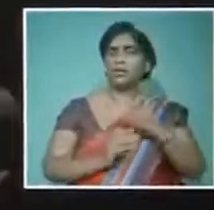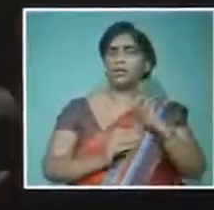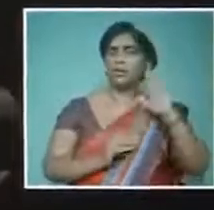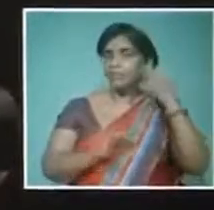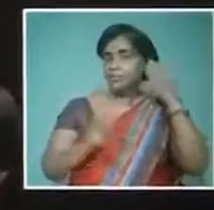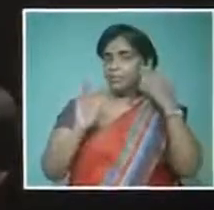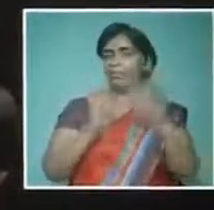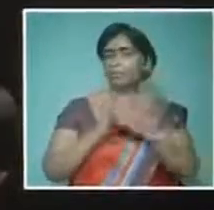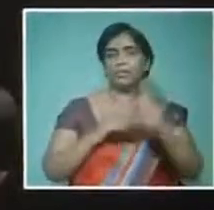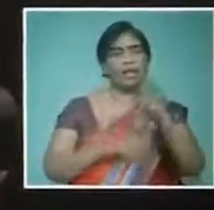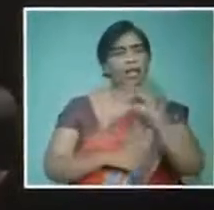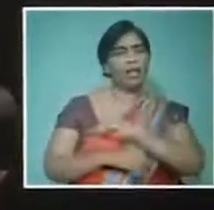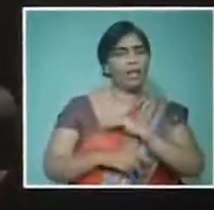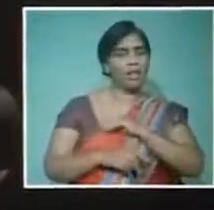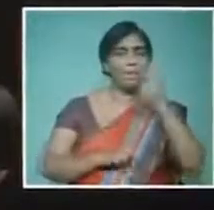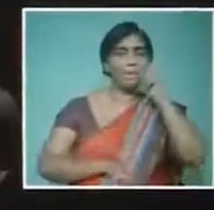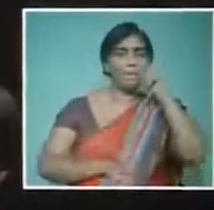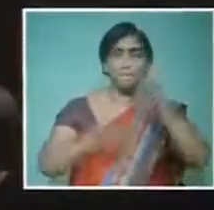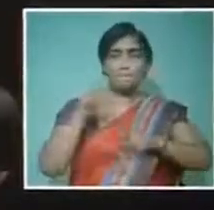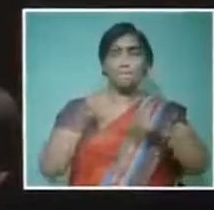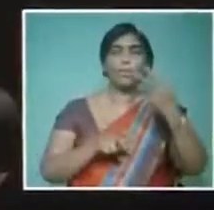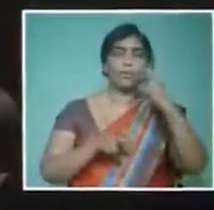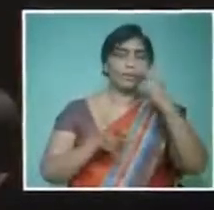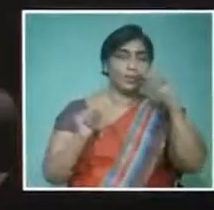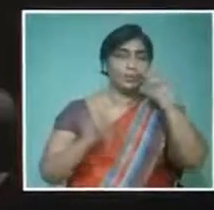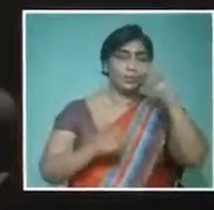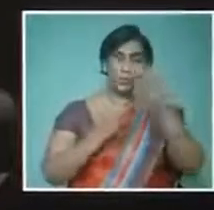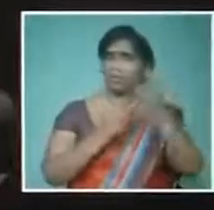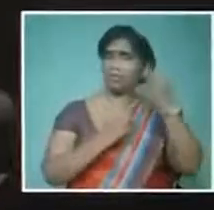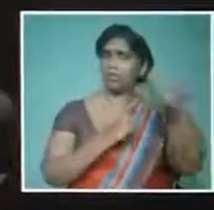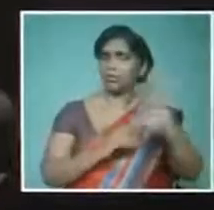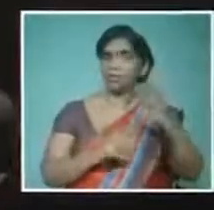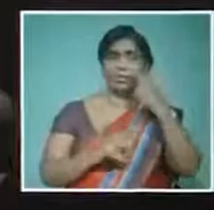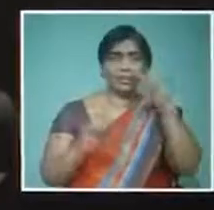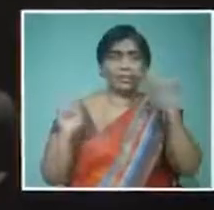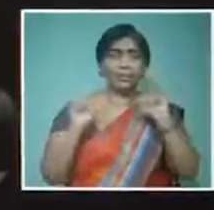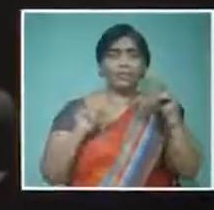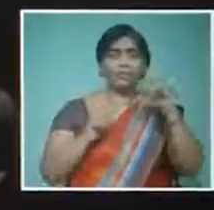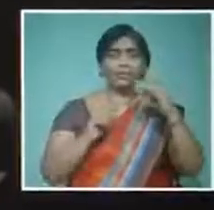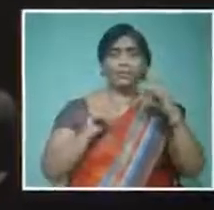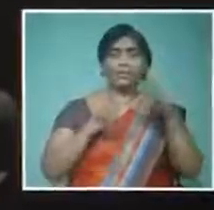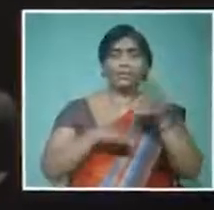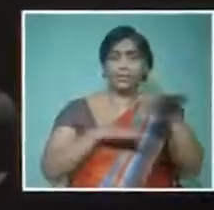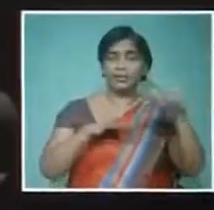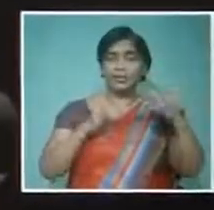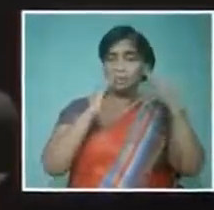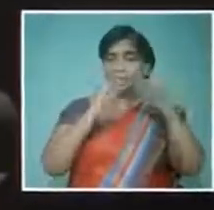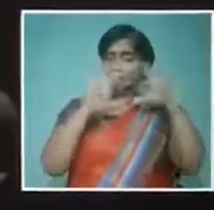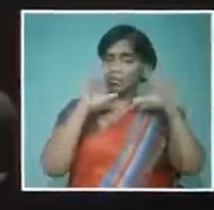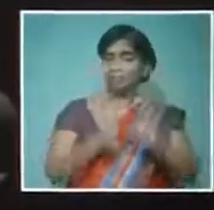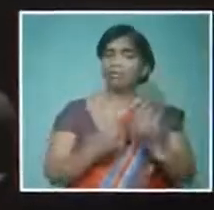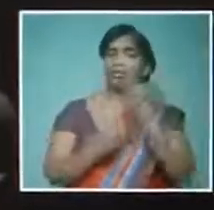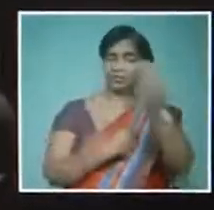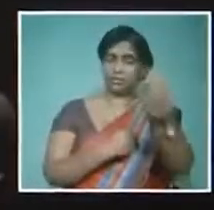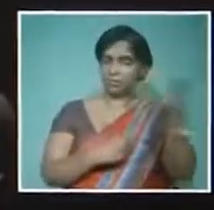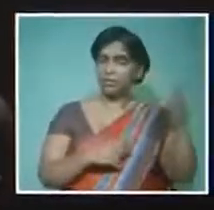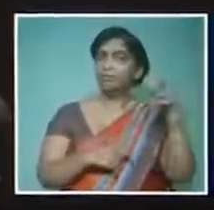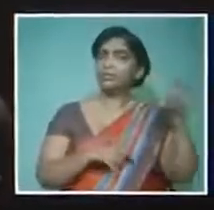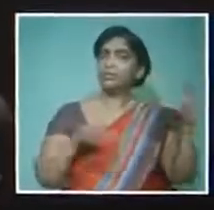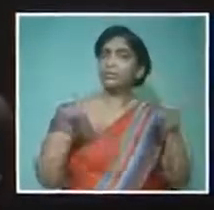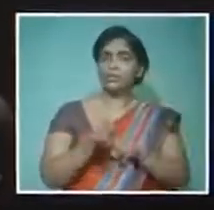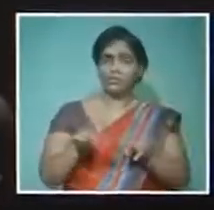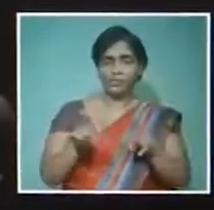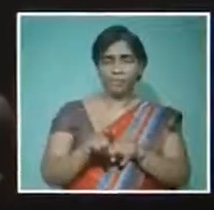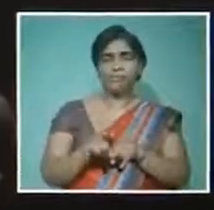காணி உரிமை வழங்க வேண்டும் காடாக இருக்கின்ற 9000 ஹெக்டேர் காணிகளை மலையக இளைஞர்களுக்கு வழங்கினார்கள் ஆனால் இங்கு இருக்கின்ற உணவு பிரச்சனை உணவு பற்றாக்குறை